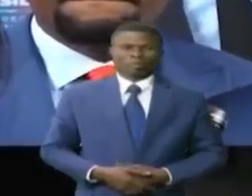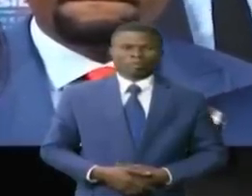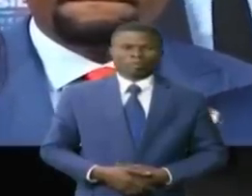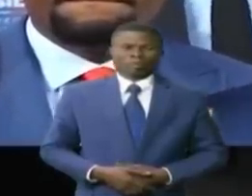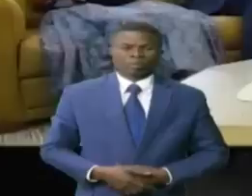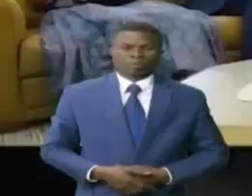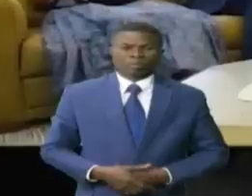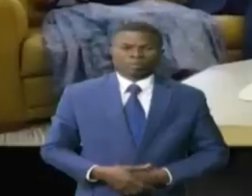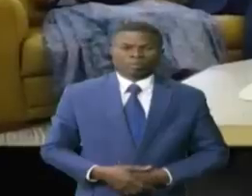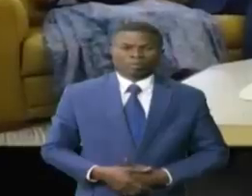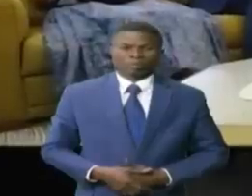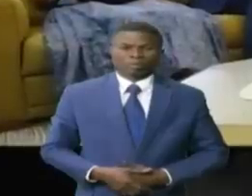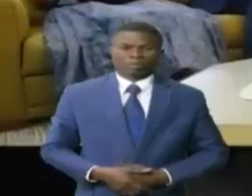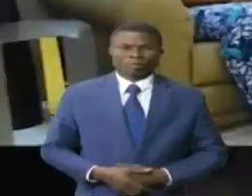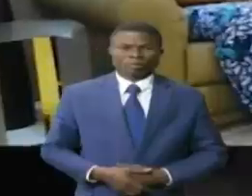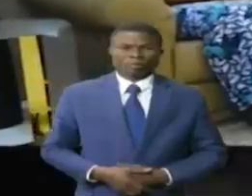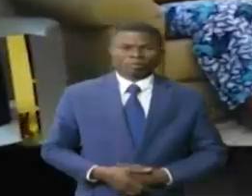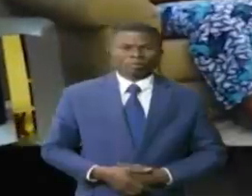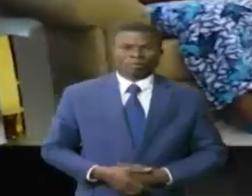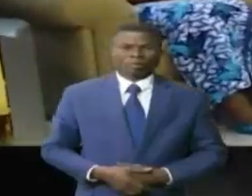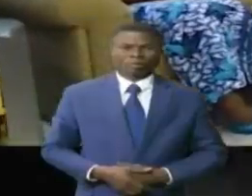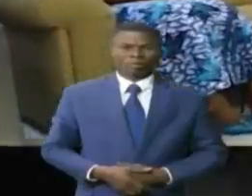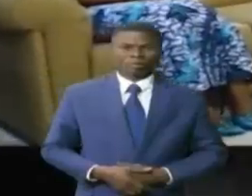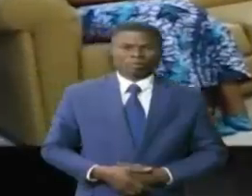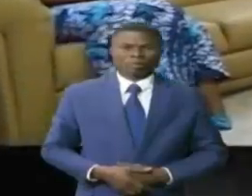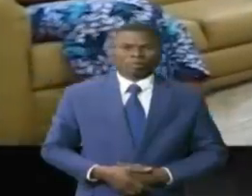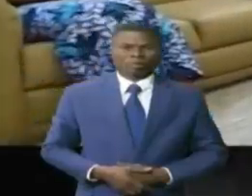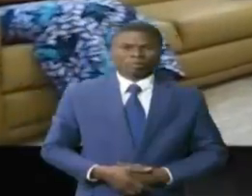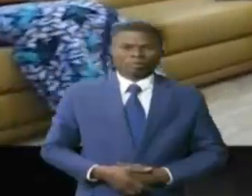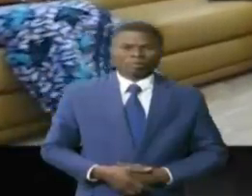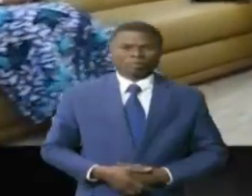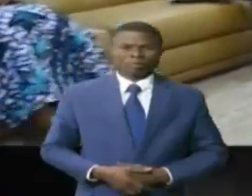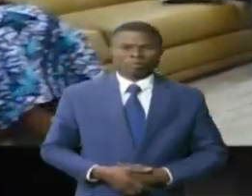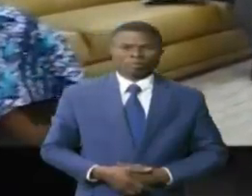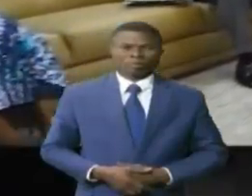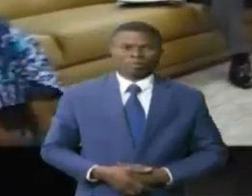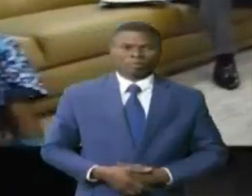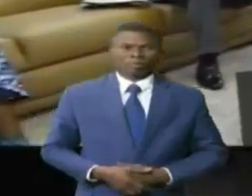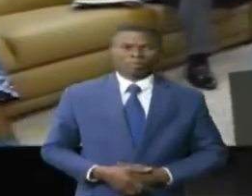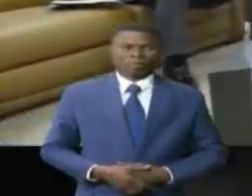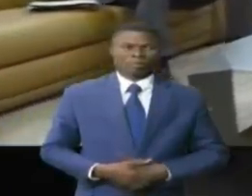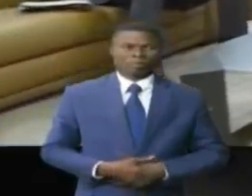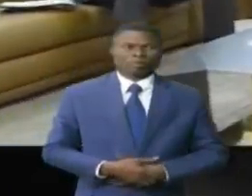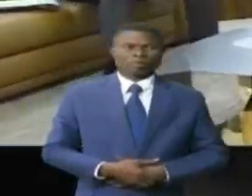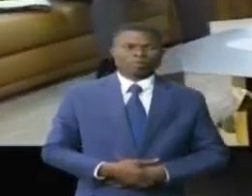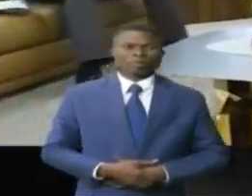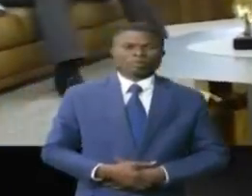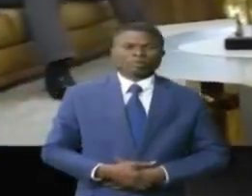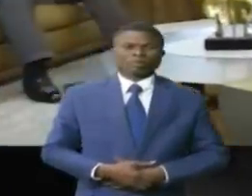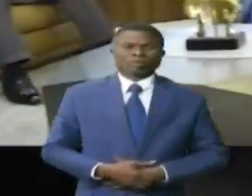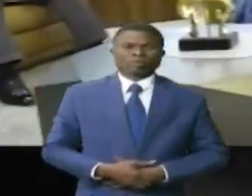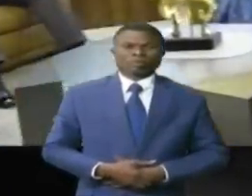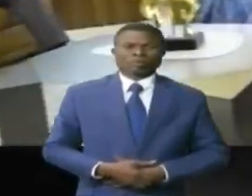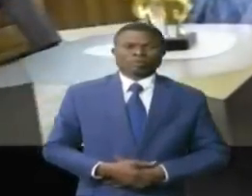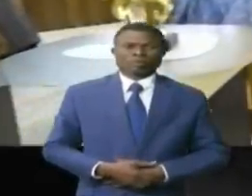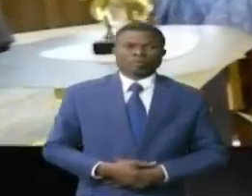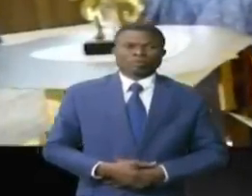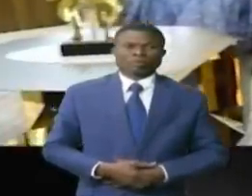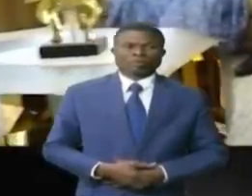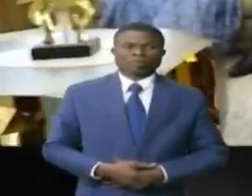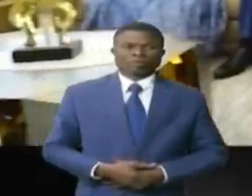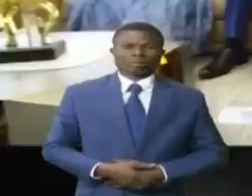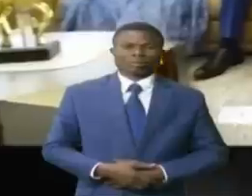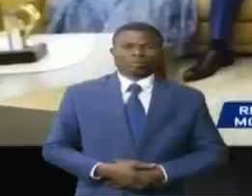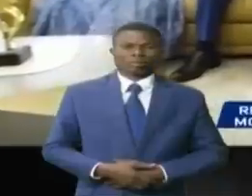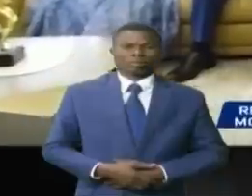son expertise. Il reste encore 2 jours aux prétendants à la magistrature suprême de retirer leurs formulaires,